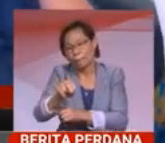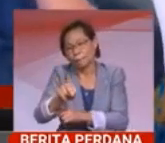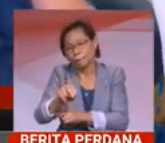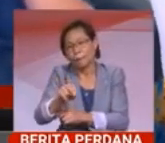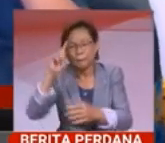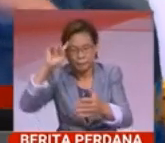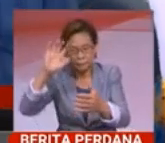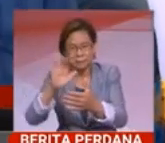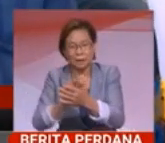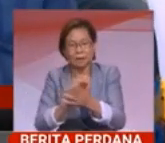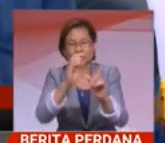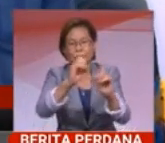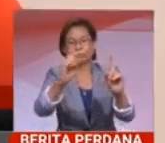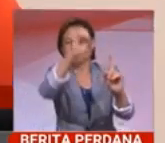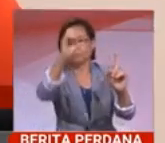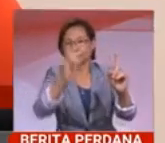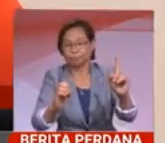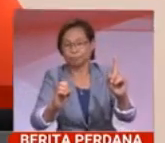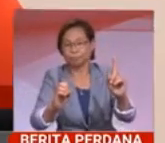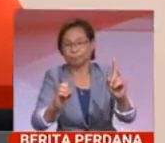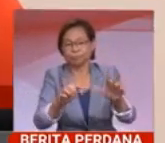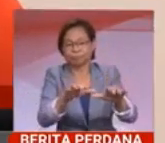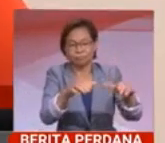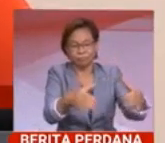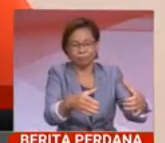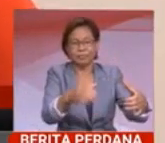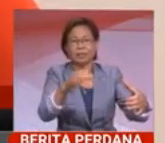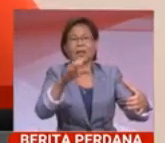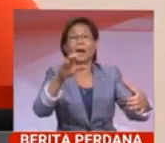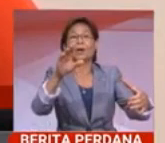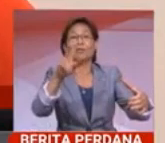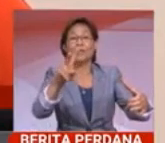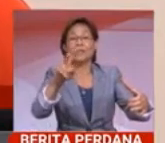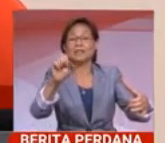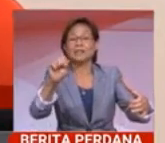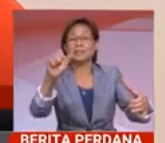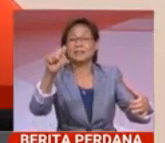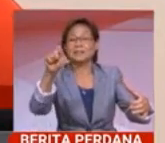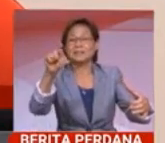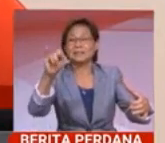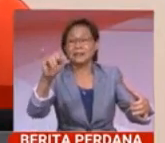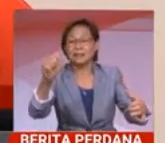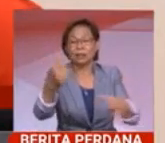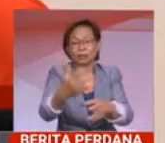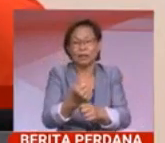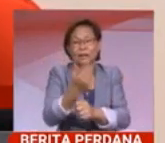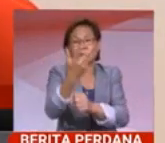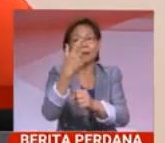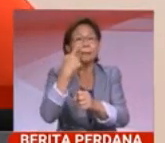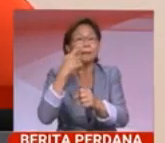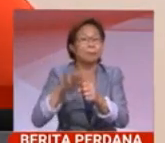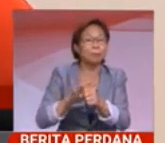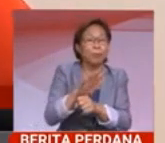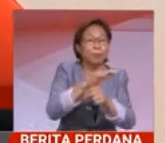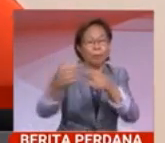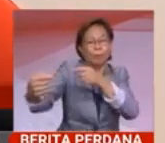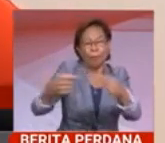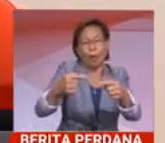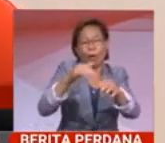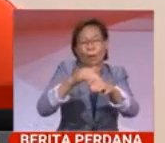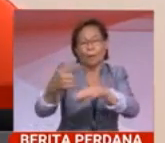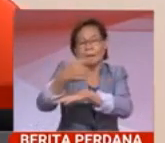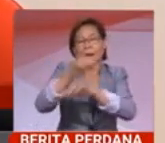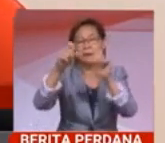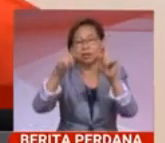meletakkan keyakinan stratus protes pada skuad kendalian bisa channel dan untuk meraih tiga mata penuh pada perairan sabtu ini menentang